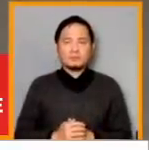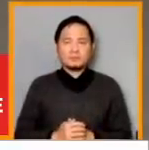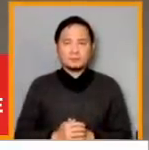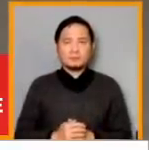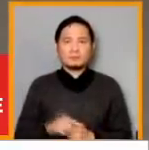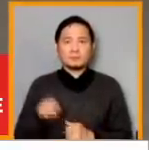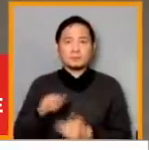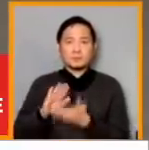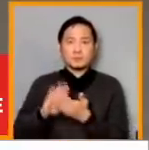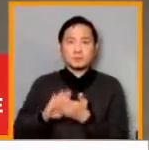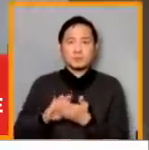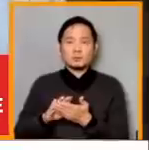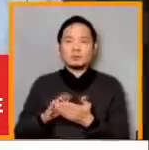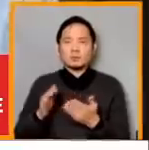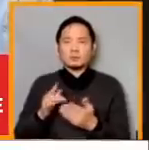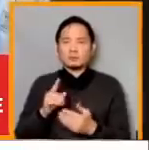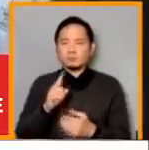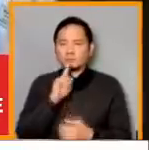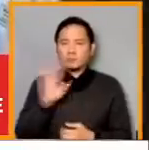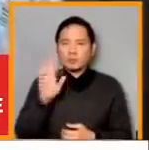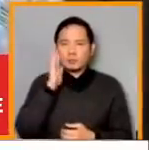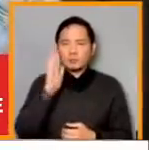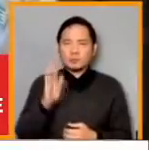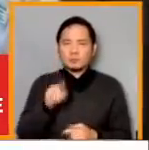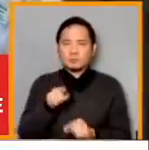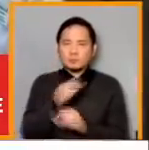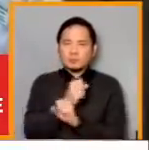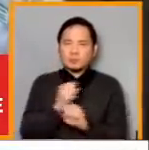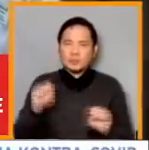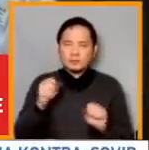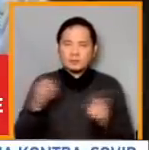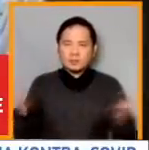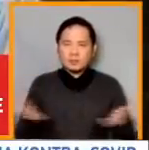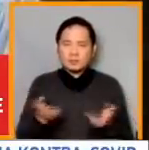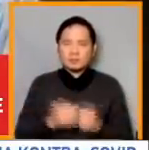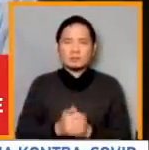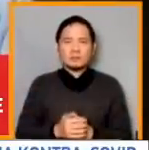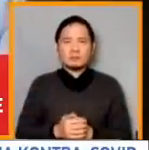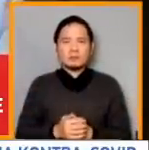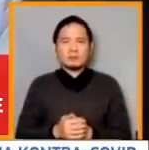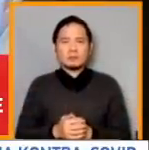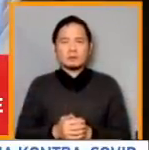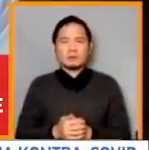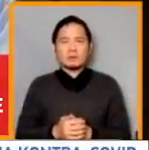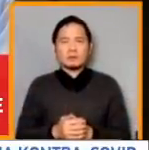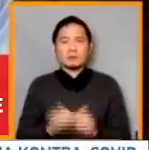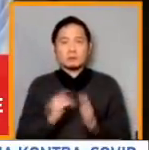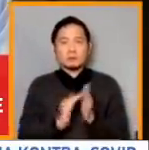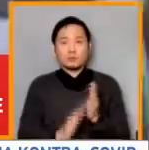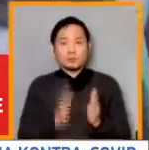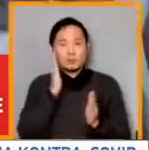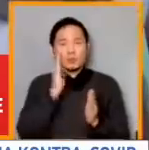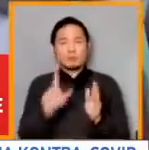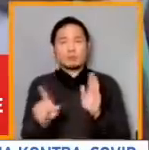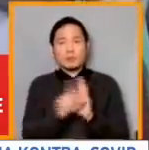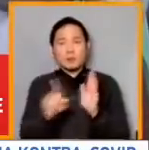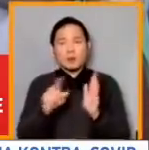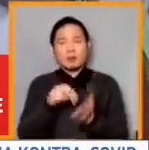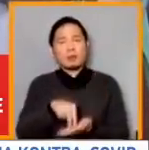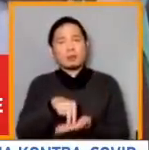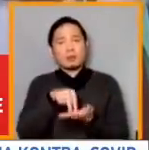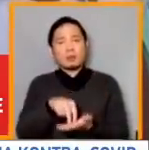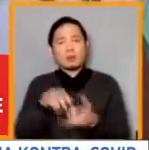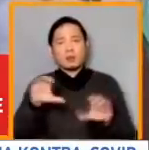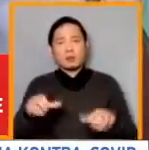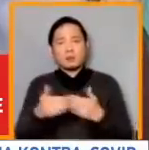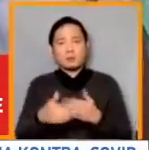ang mga estudyante sa paaralan. Kabilang nga sa protocol ng PLM ang pagbabawal sa mga estudyante na tumambay sa classroom. Kaya waiting